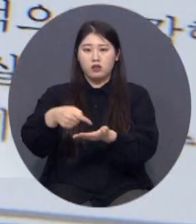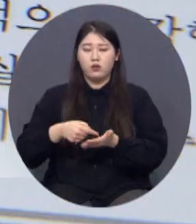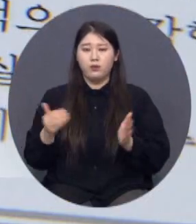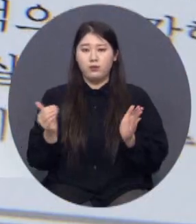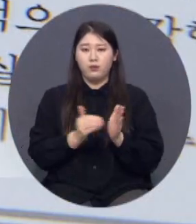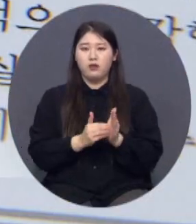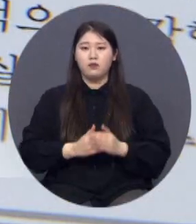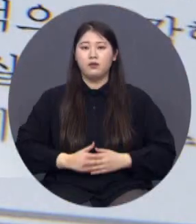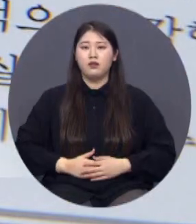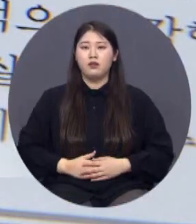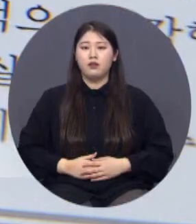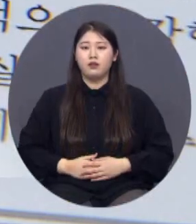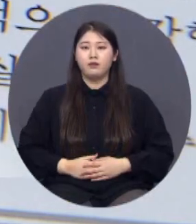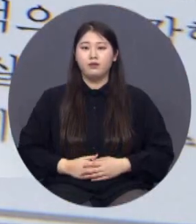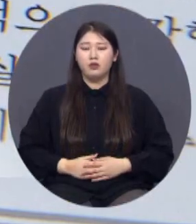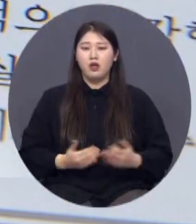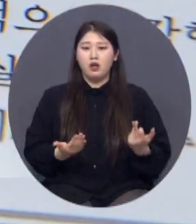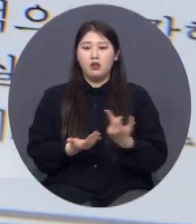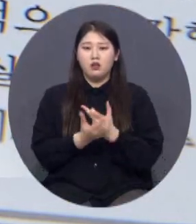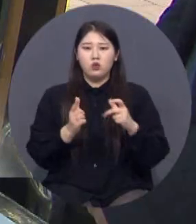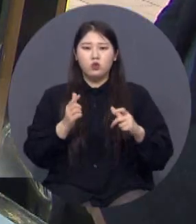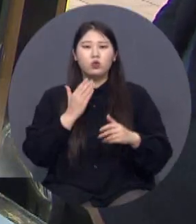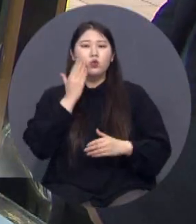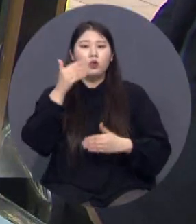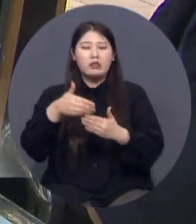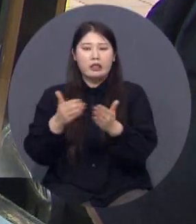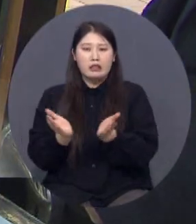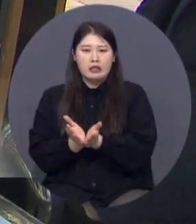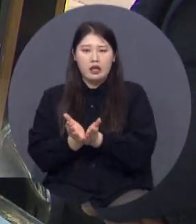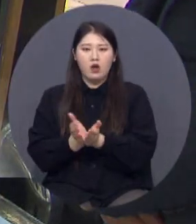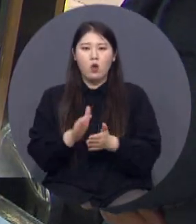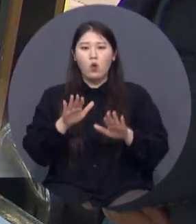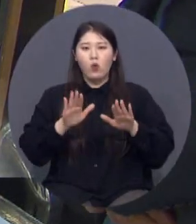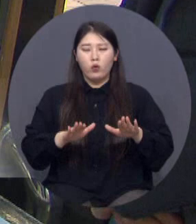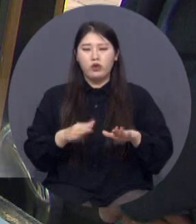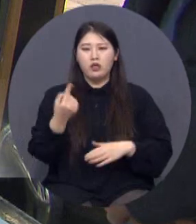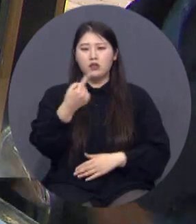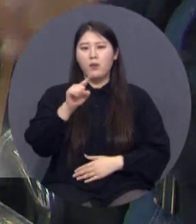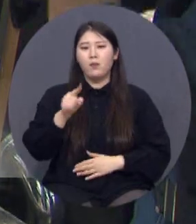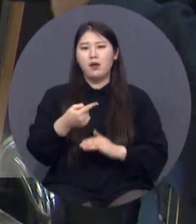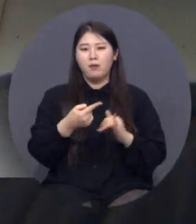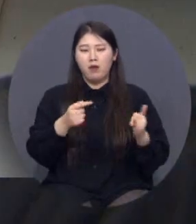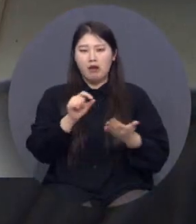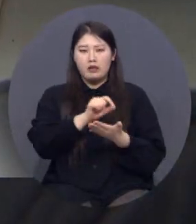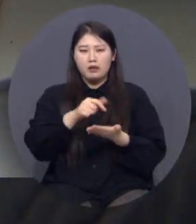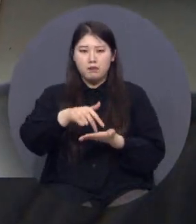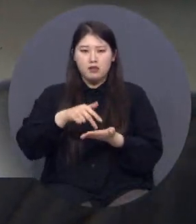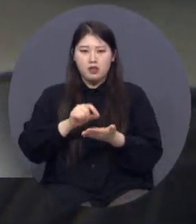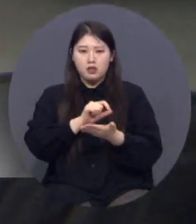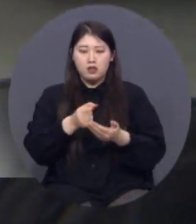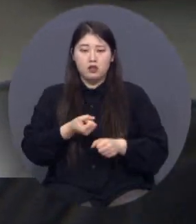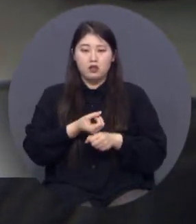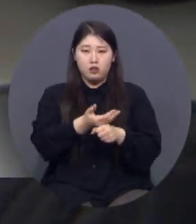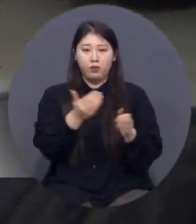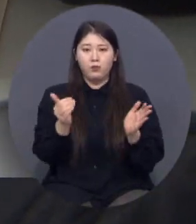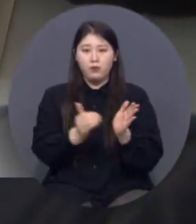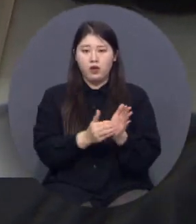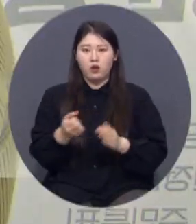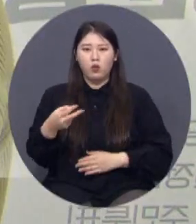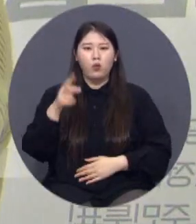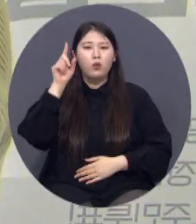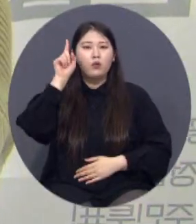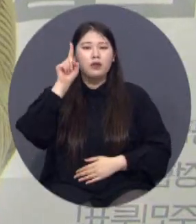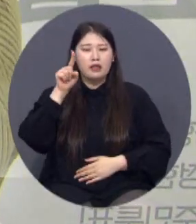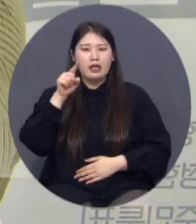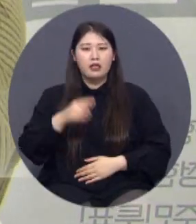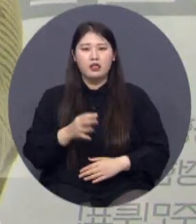제출됐습니다 한편 제주도색다운 오늘 도민 1,100명의 의견서를 제주도에 제출했고 내일은 제